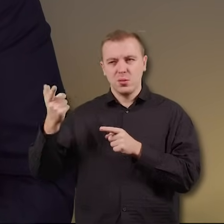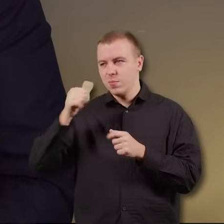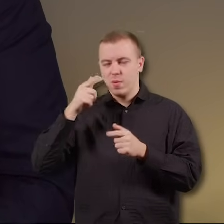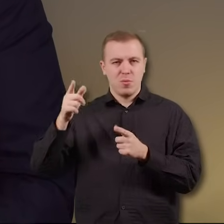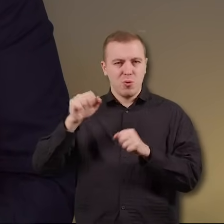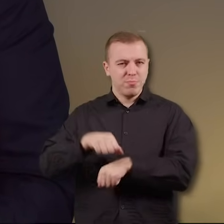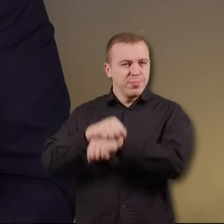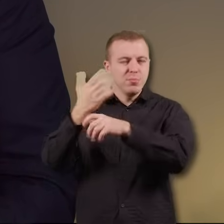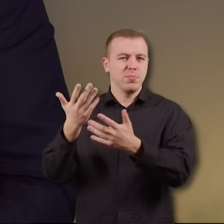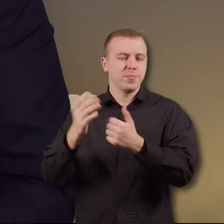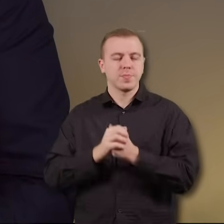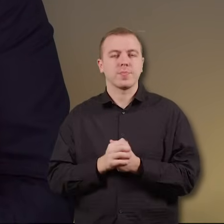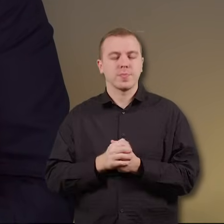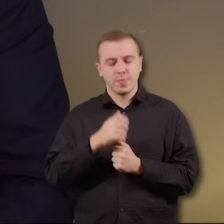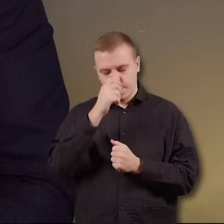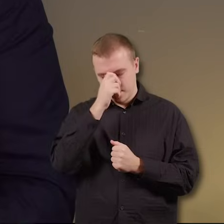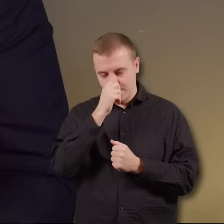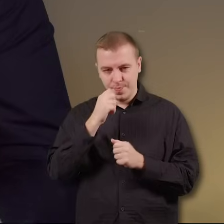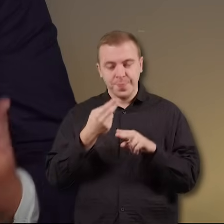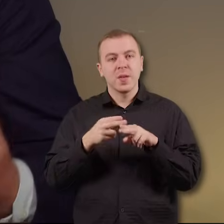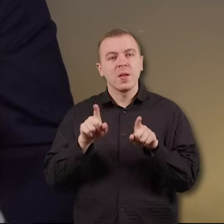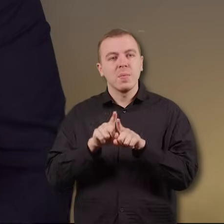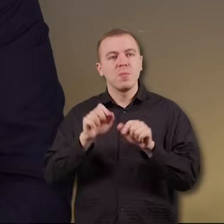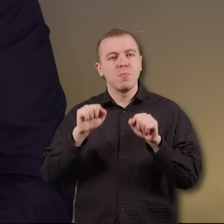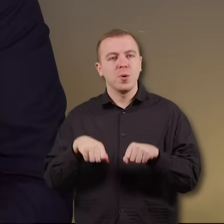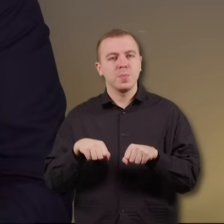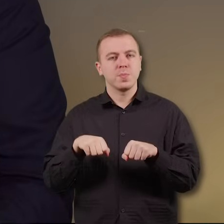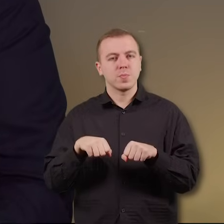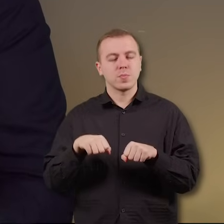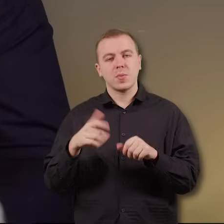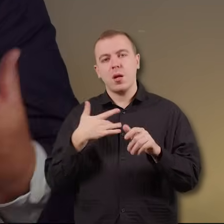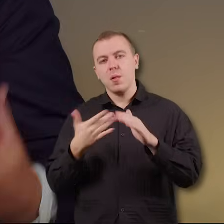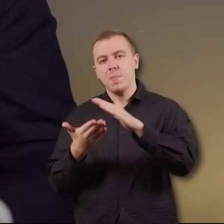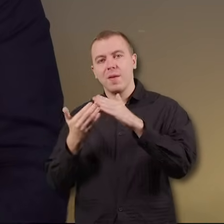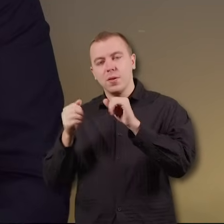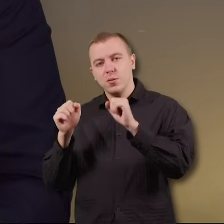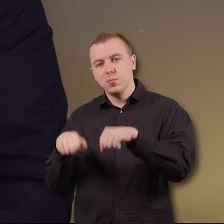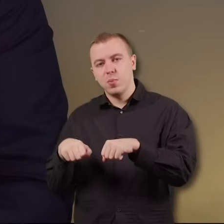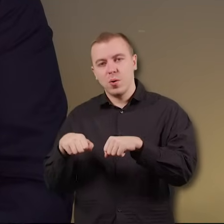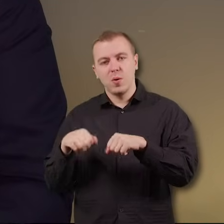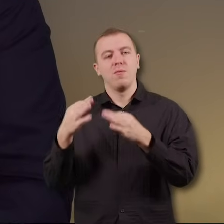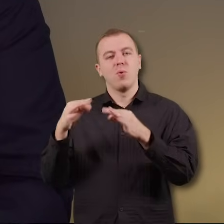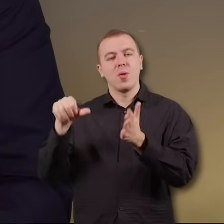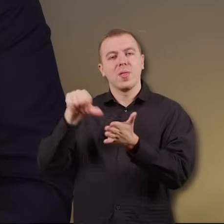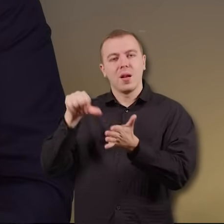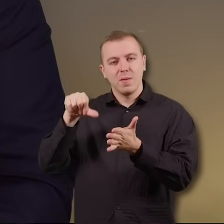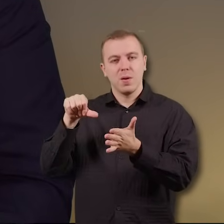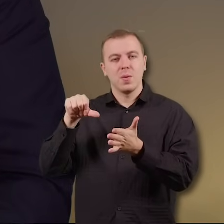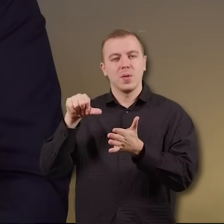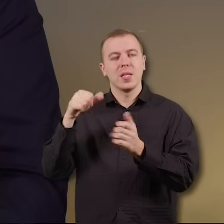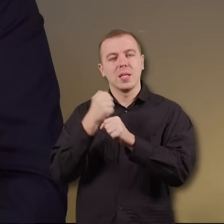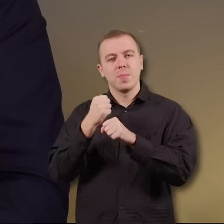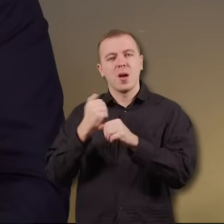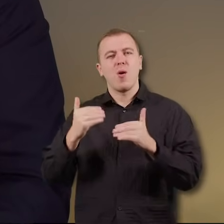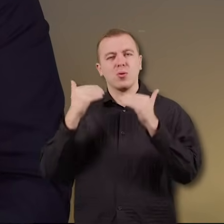priešiškų žmonių, kad galbūt mes galėtumėm pakviesti arba leisti dalyvauti ir dirbti